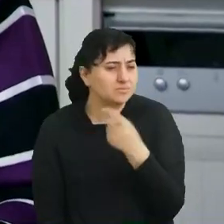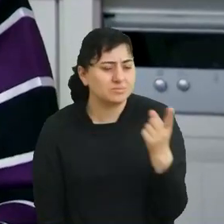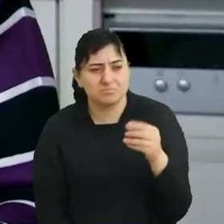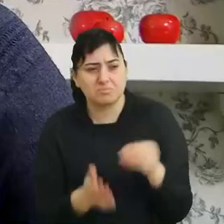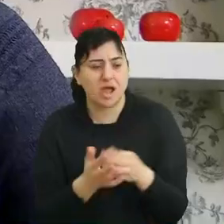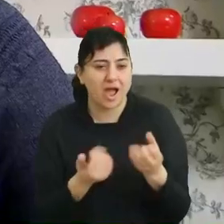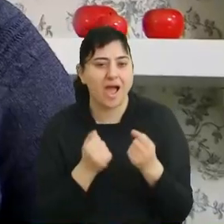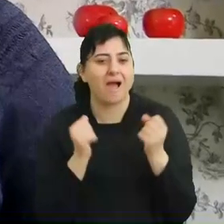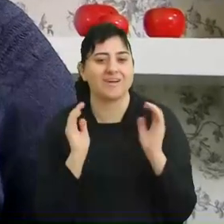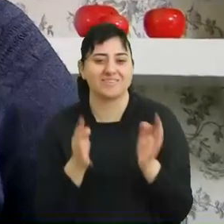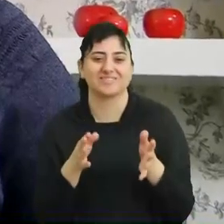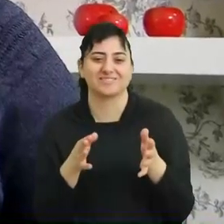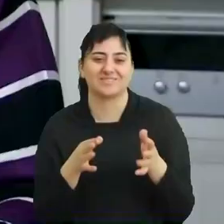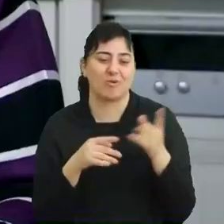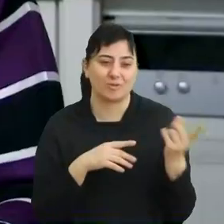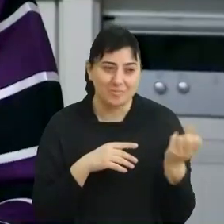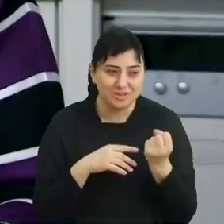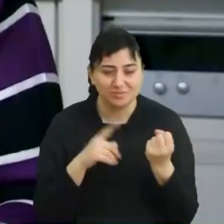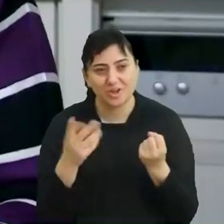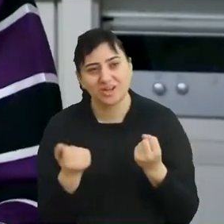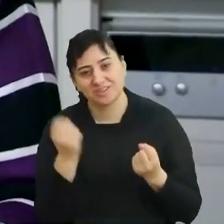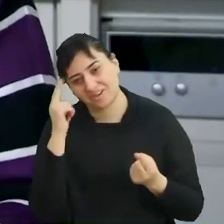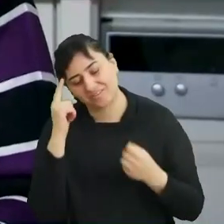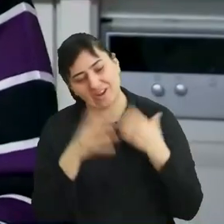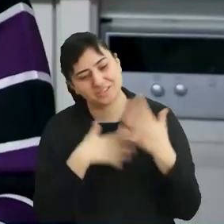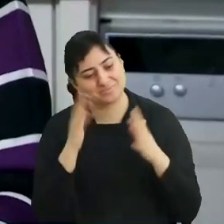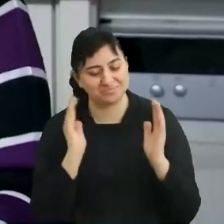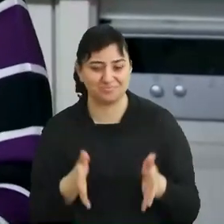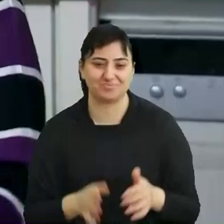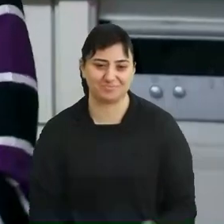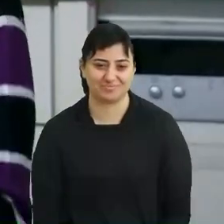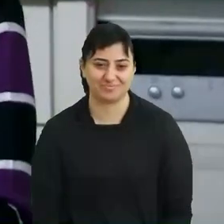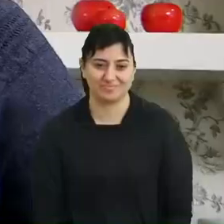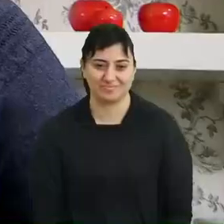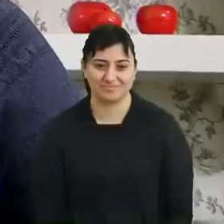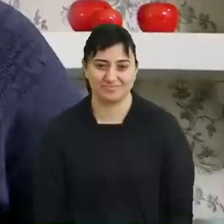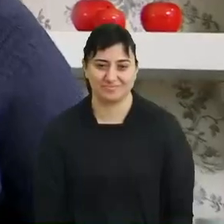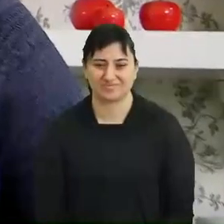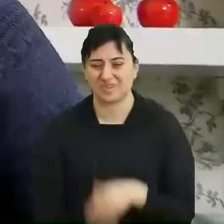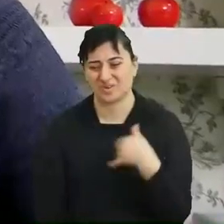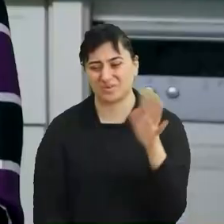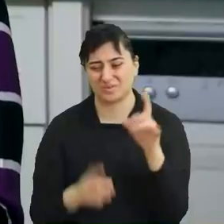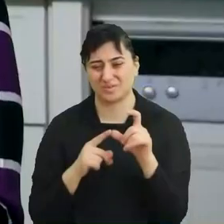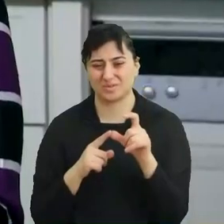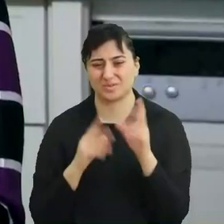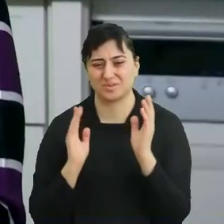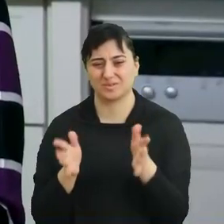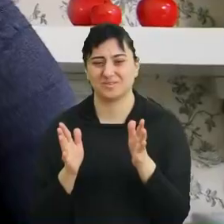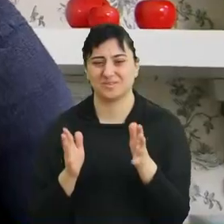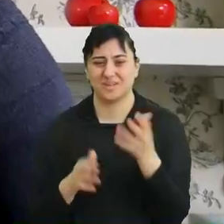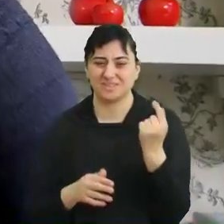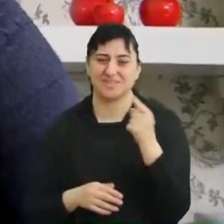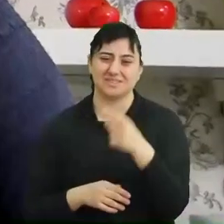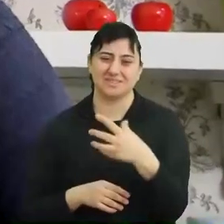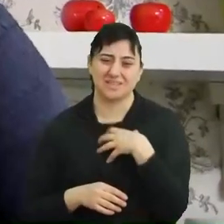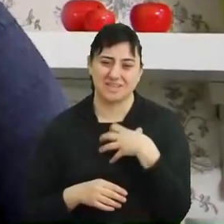bahşişi arayacağım ben? Ondan mı arayacağım, bundan mı arayacağım? Kafa benim de gitti yani ya. Ah Şükrü be. Yani azıcık sen